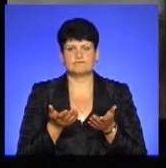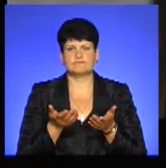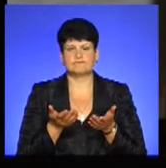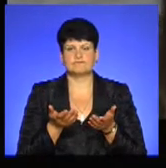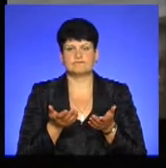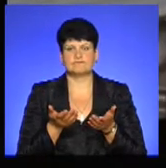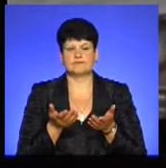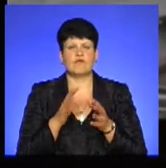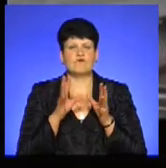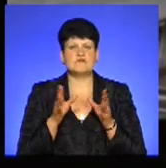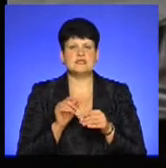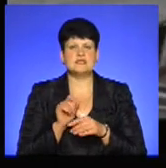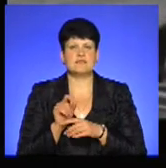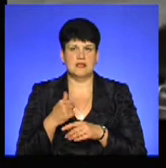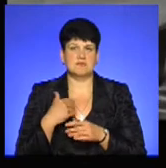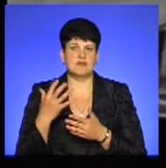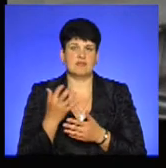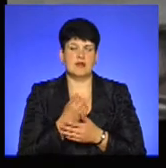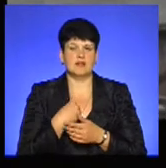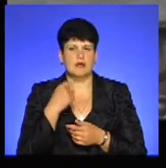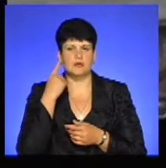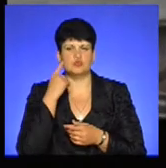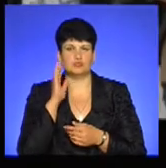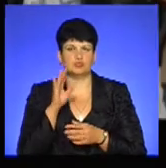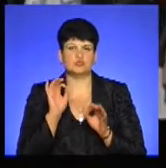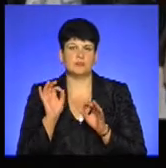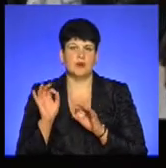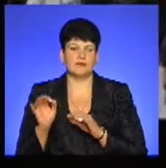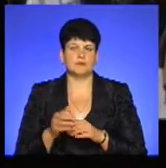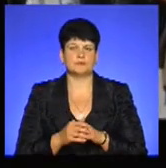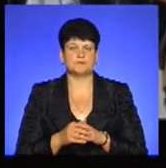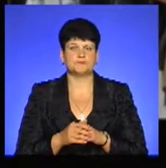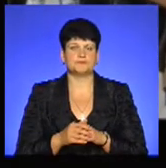Ну, всі завдання мені вдались. Думаю, що вони будуть правильними.